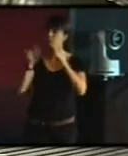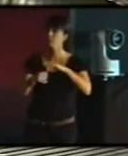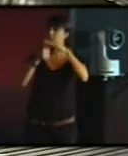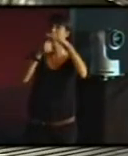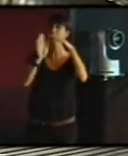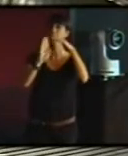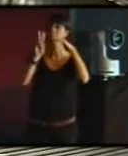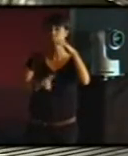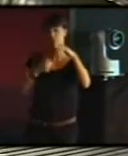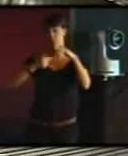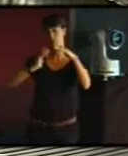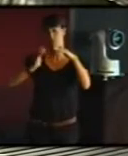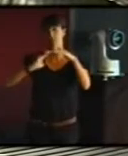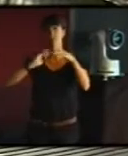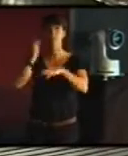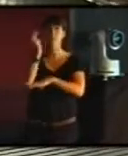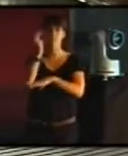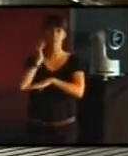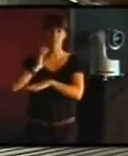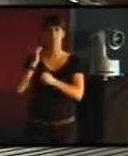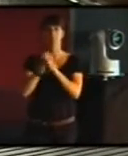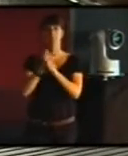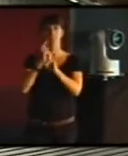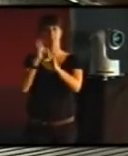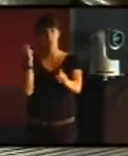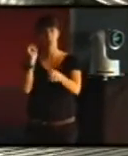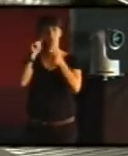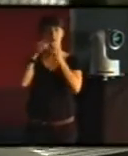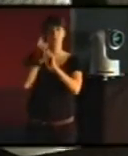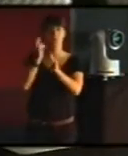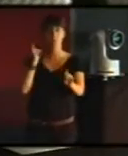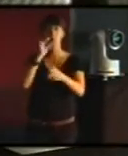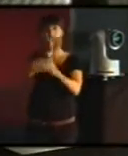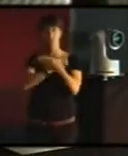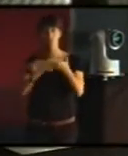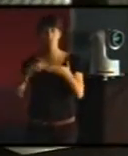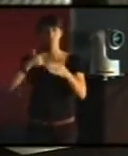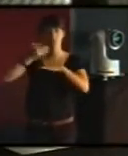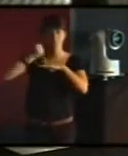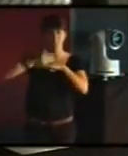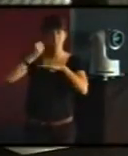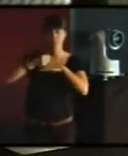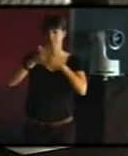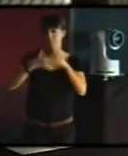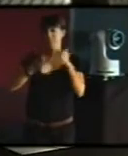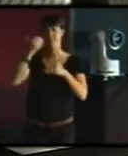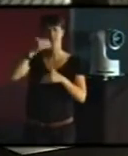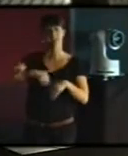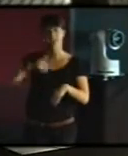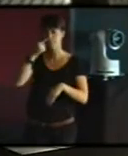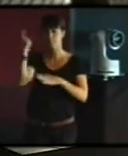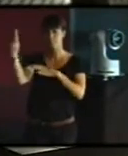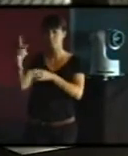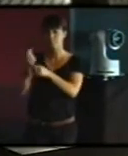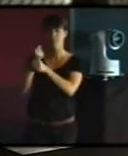je connais les clins d'œil. Je reconnais, bien sûr, que vous avez certainement beaucoup étudié Corbusier. Je vois